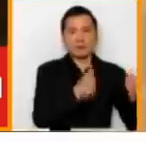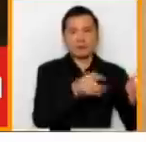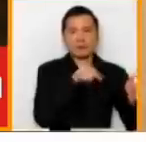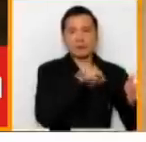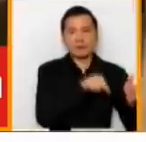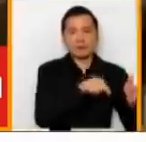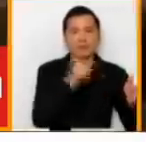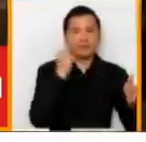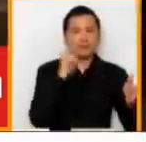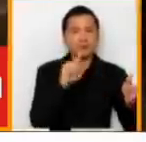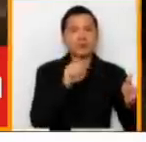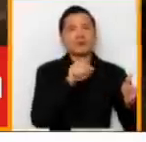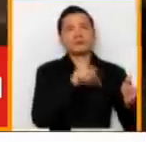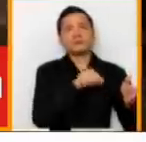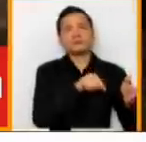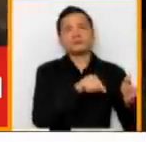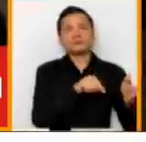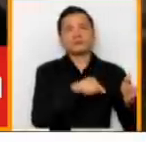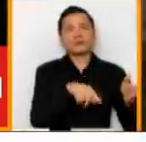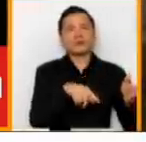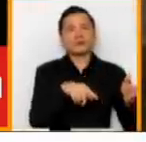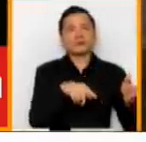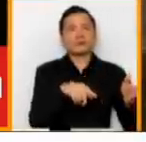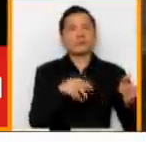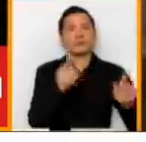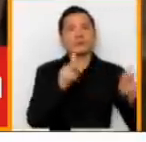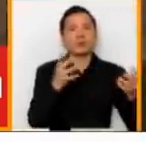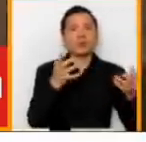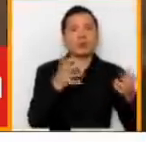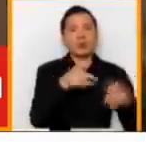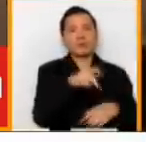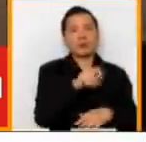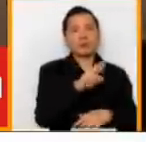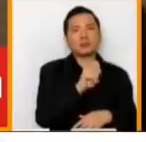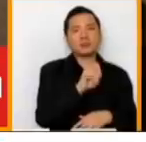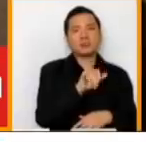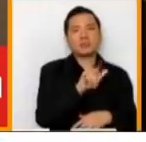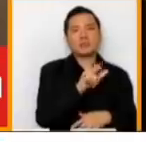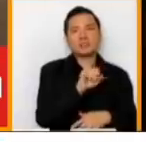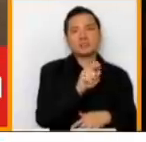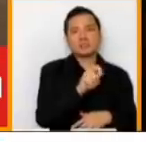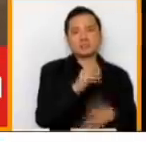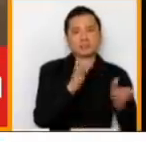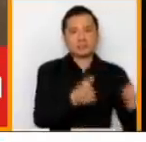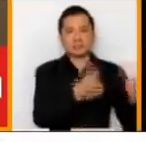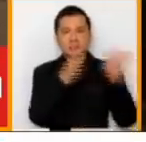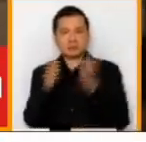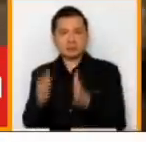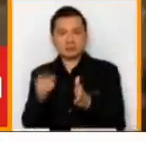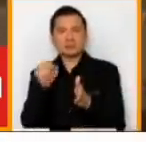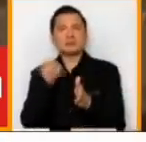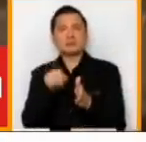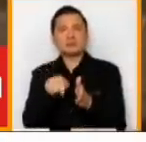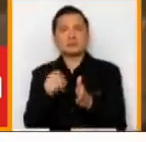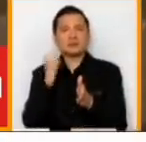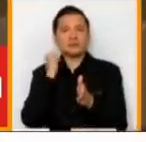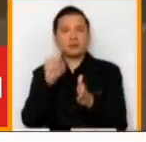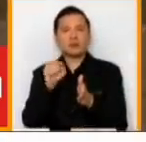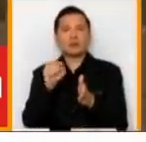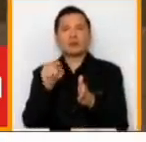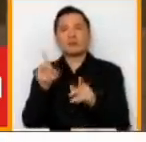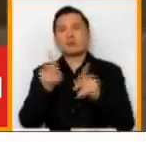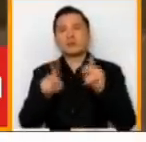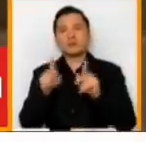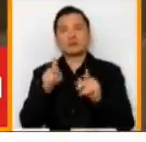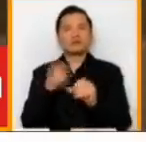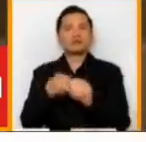mga aspirants sa pagka-party list. Yung nasa gitna naman, yun ang para sa mga tatakbong